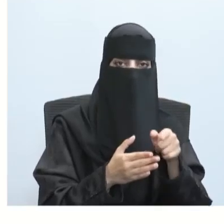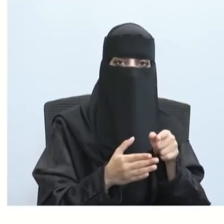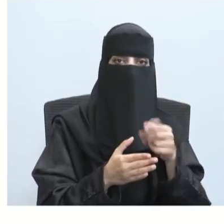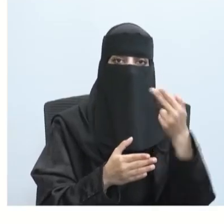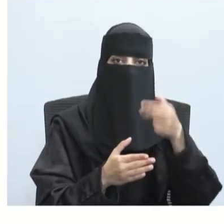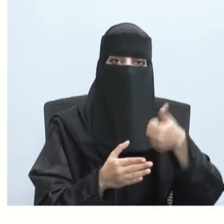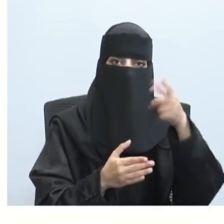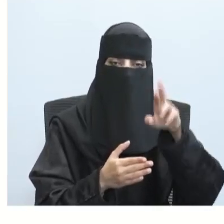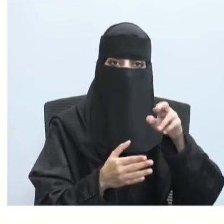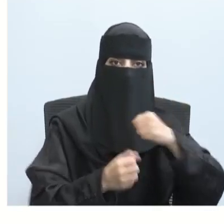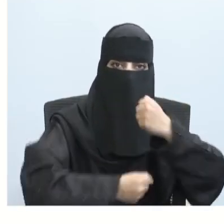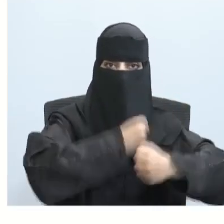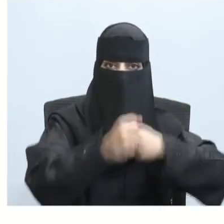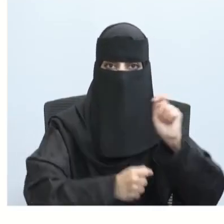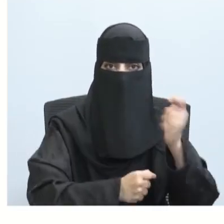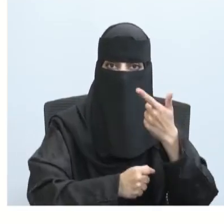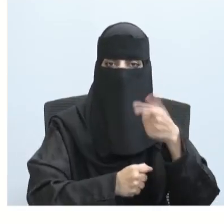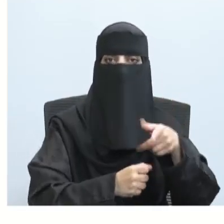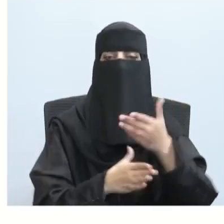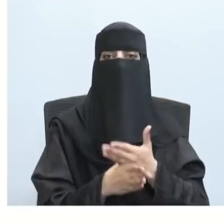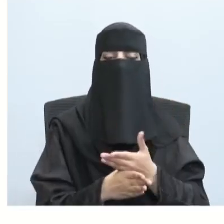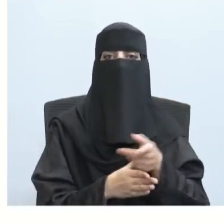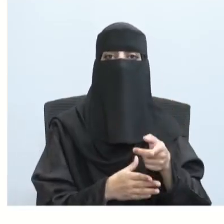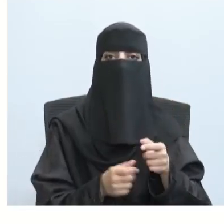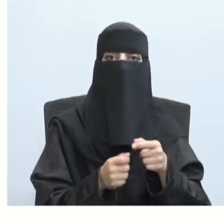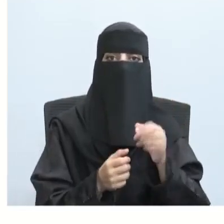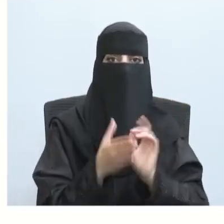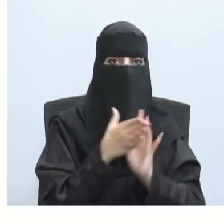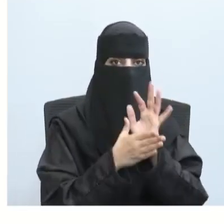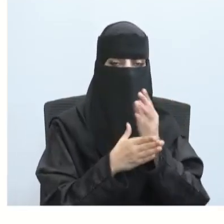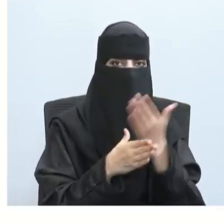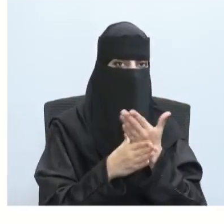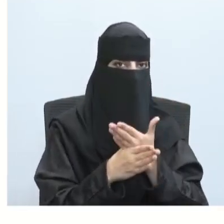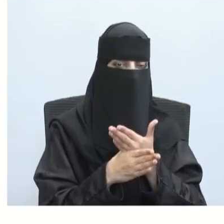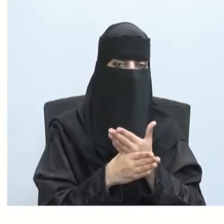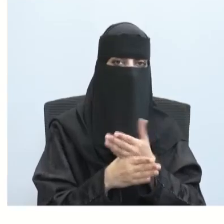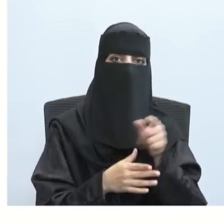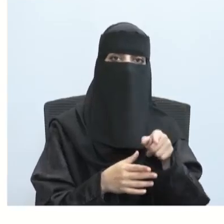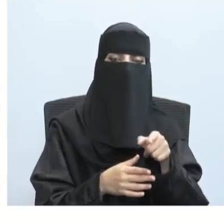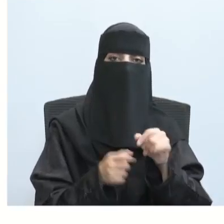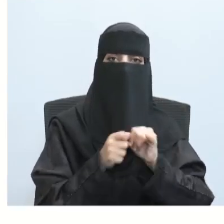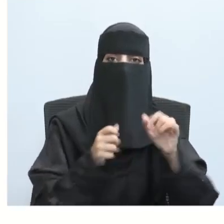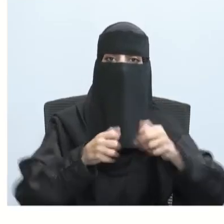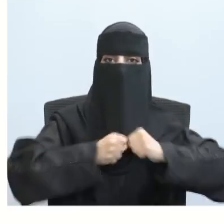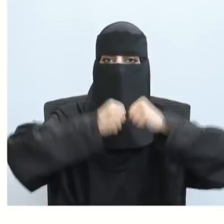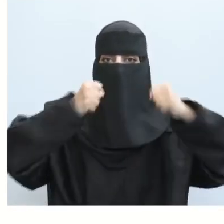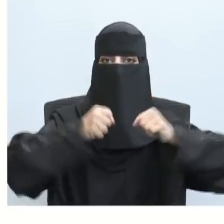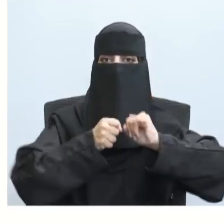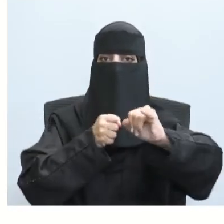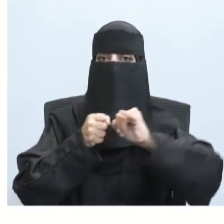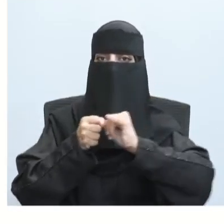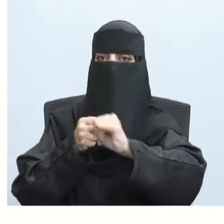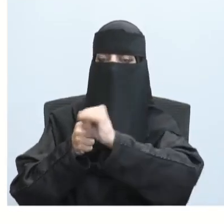دقائق الماده بسرعه كبيره جدا في الحاله الغازيه لماذا لان لديها مساحه كبيره جدا